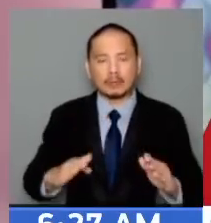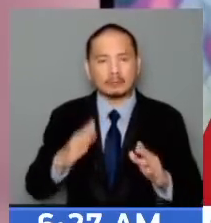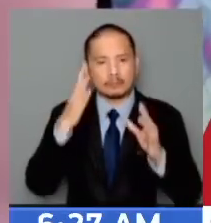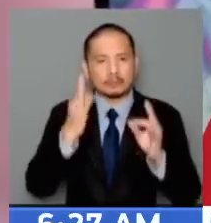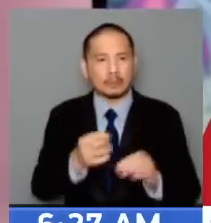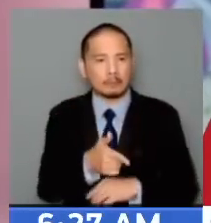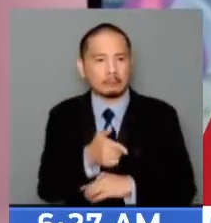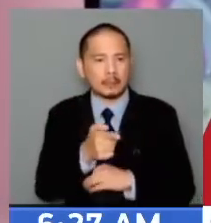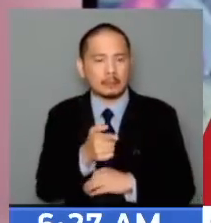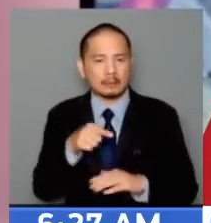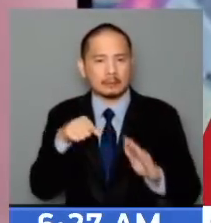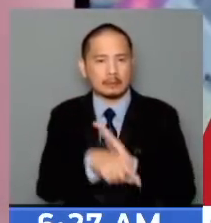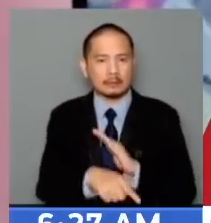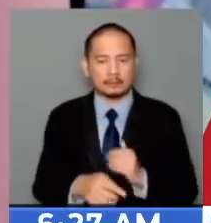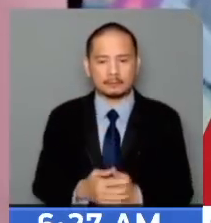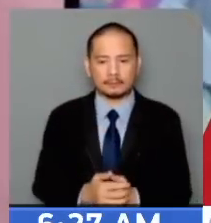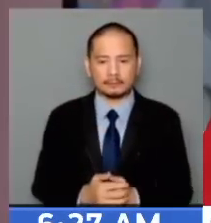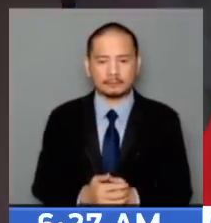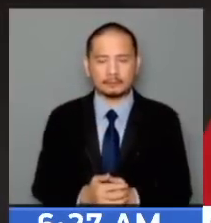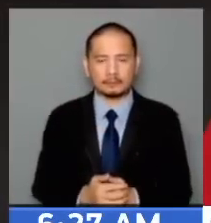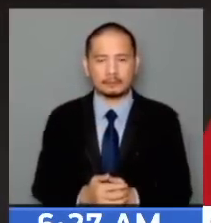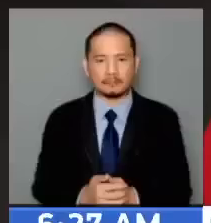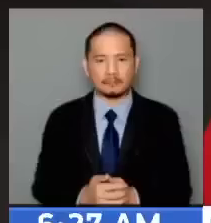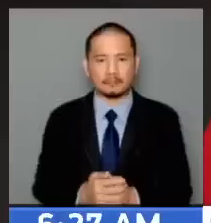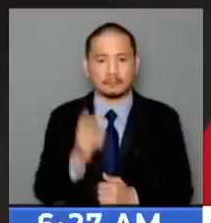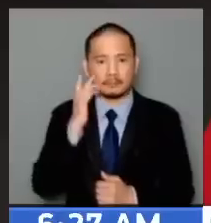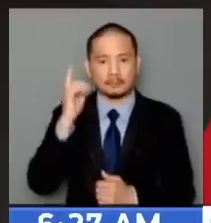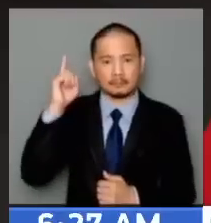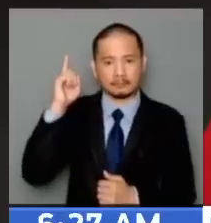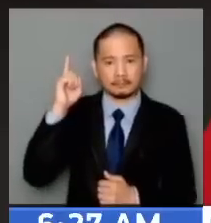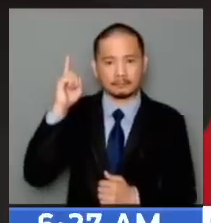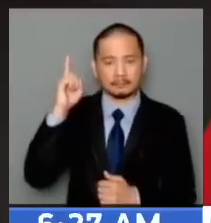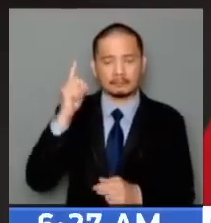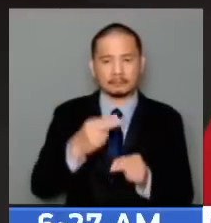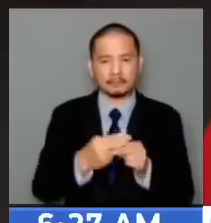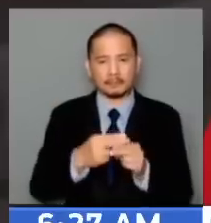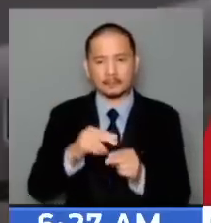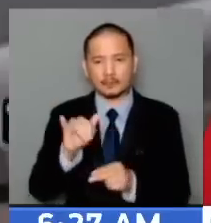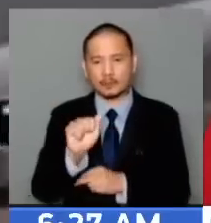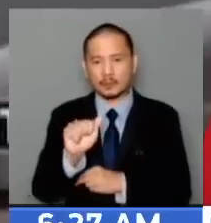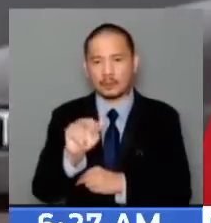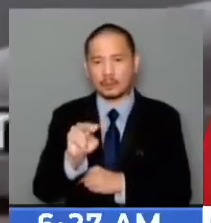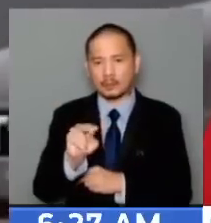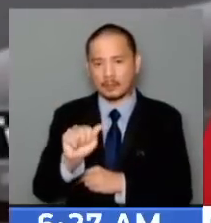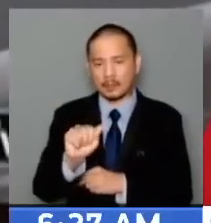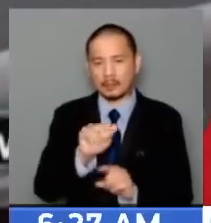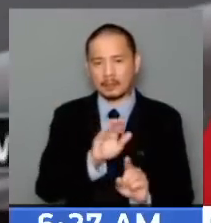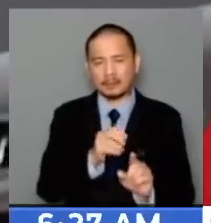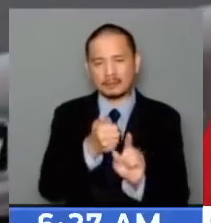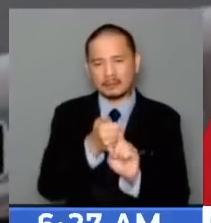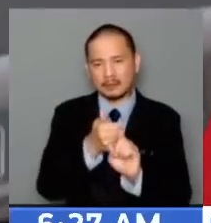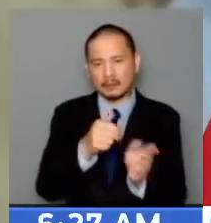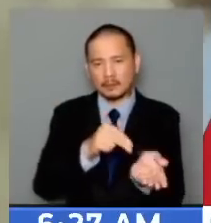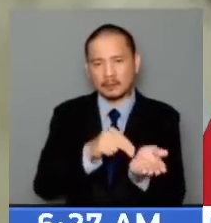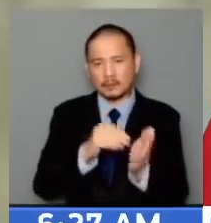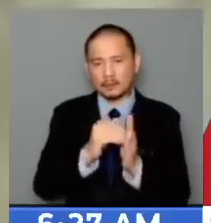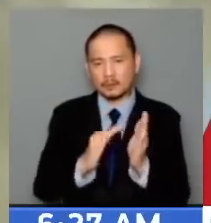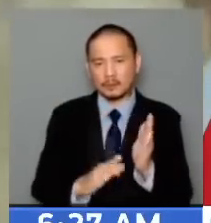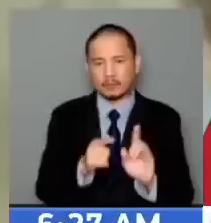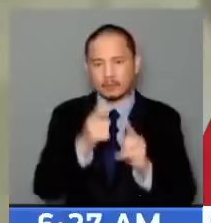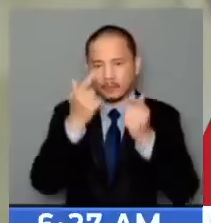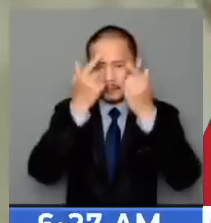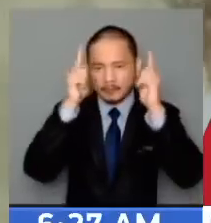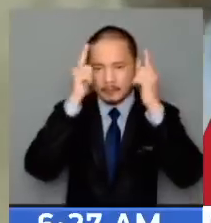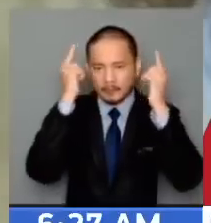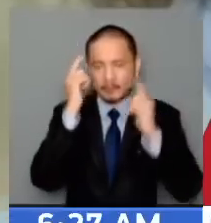Patay matapos barilin ang 18 anyos na si Johanna Saira Selim, isang nursing student sa Lapu-Lapu City, Cebu. Ayon sa ina